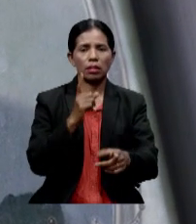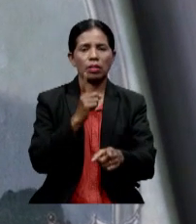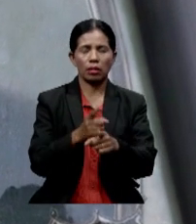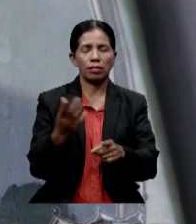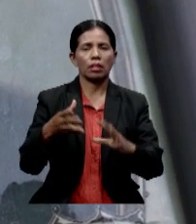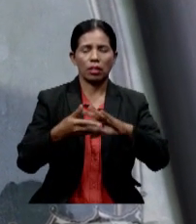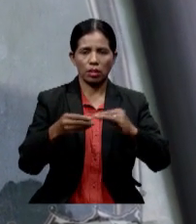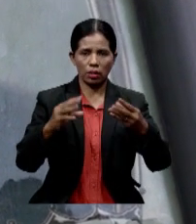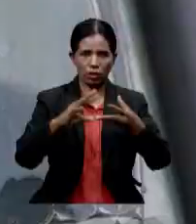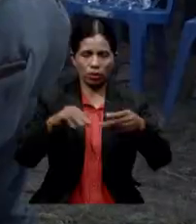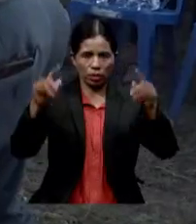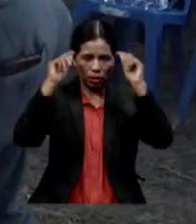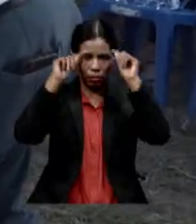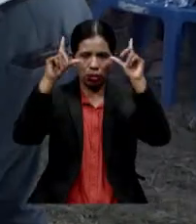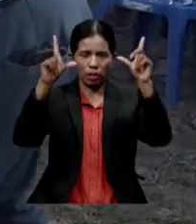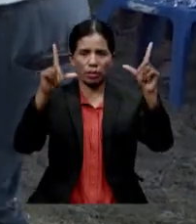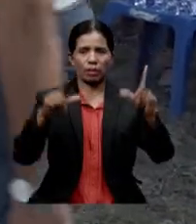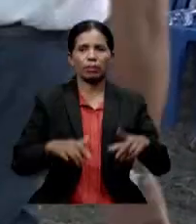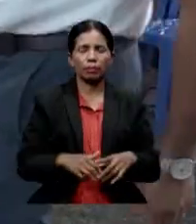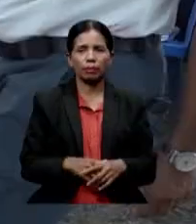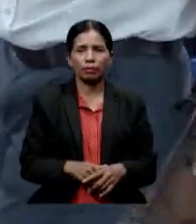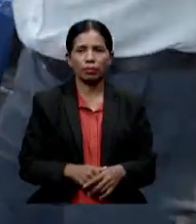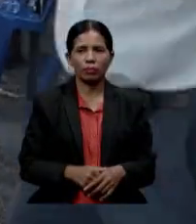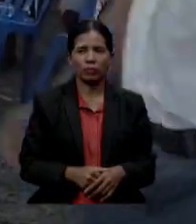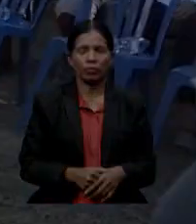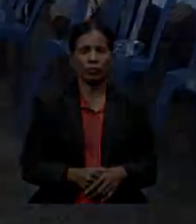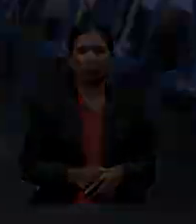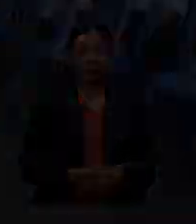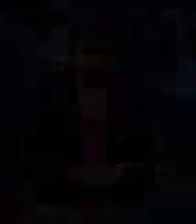historia Timor niyang. Laura Xavier, David Gonçalves, GMN.